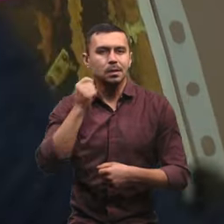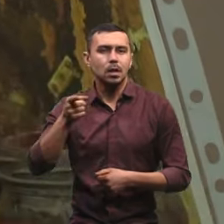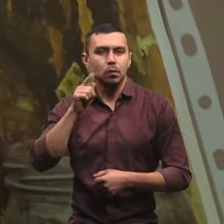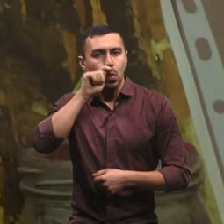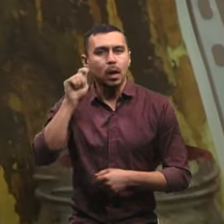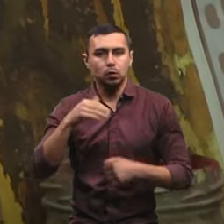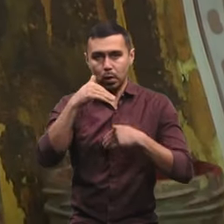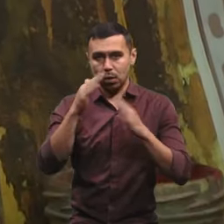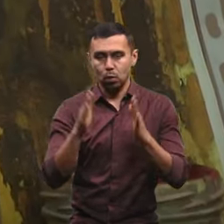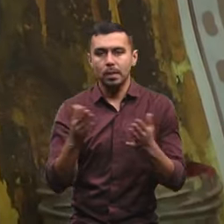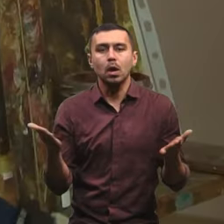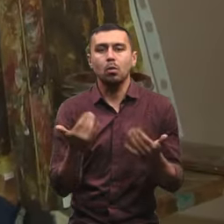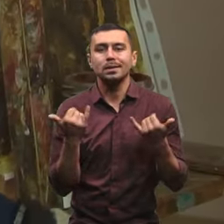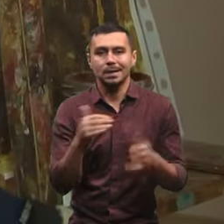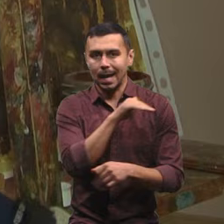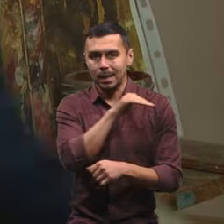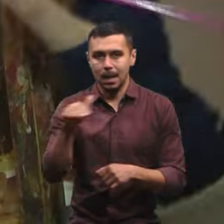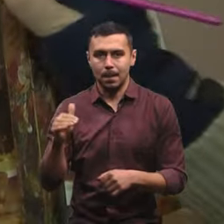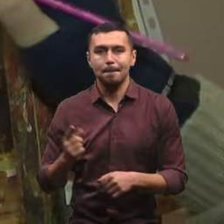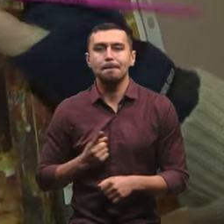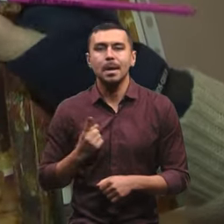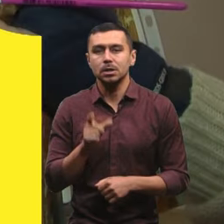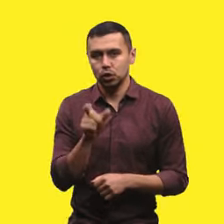українську ікону, на якому зараз етапі майстри.